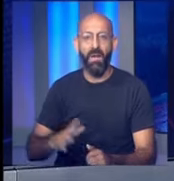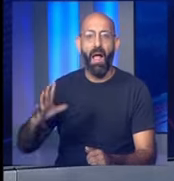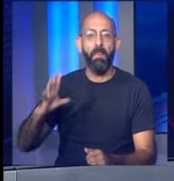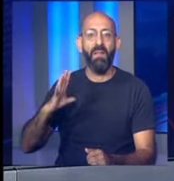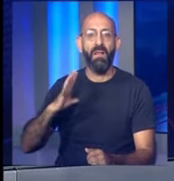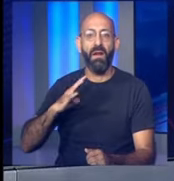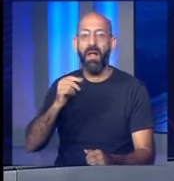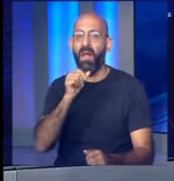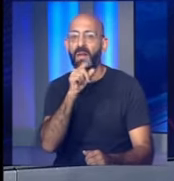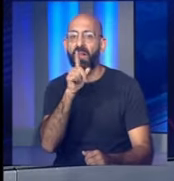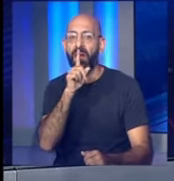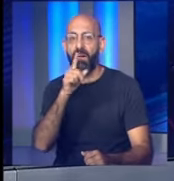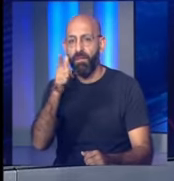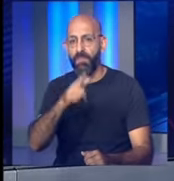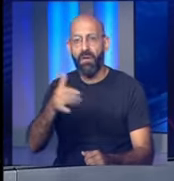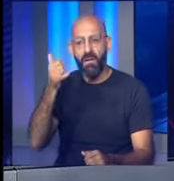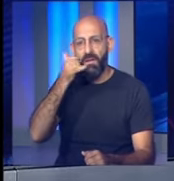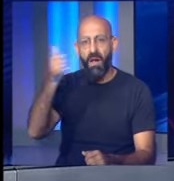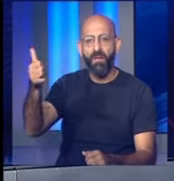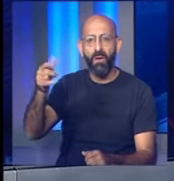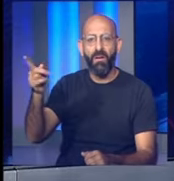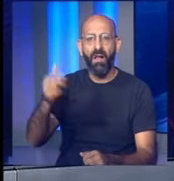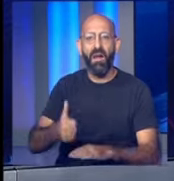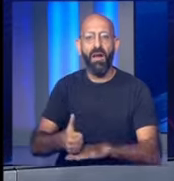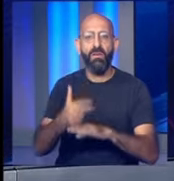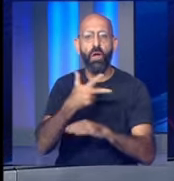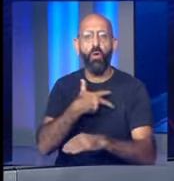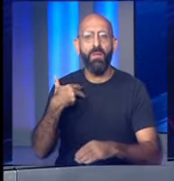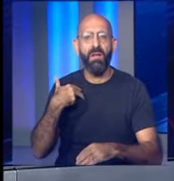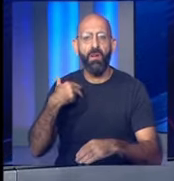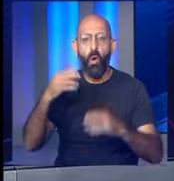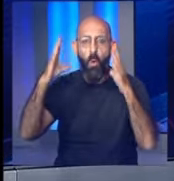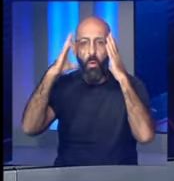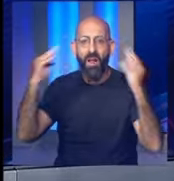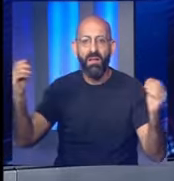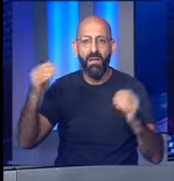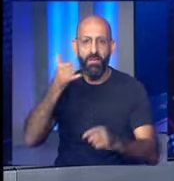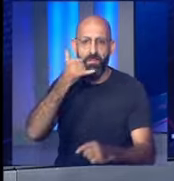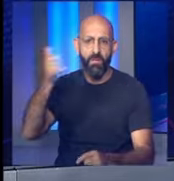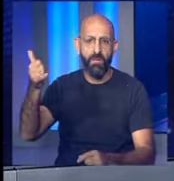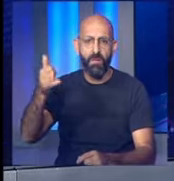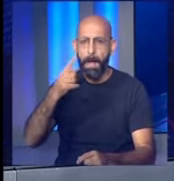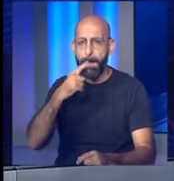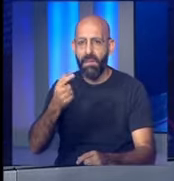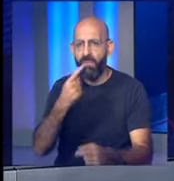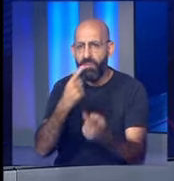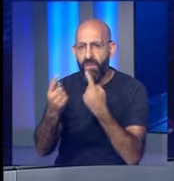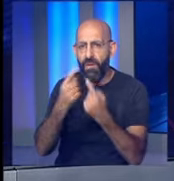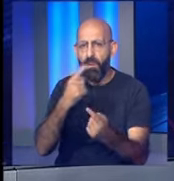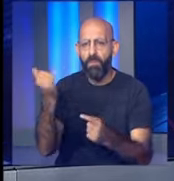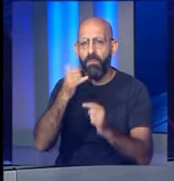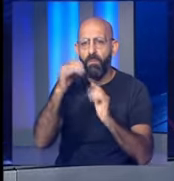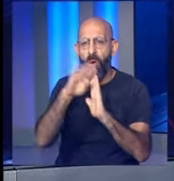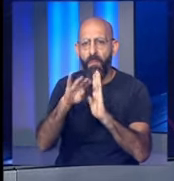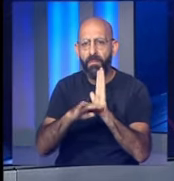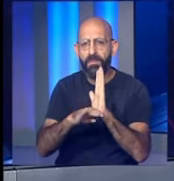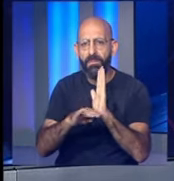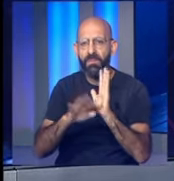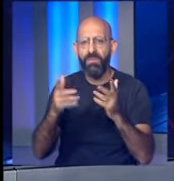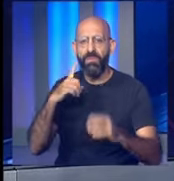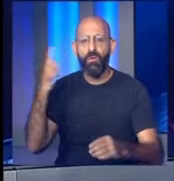أعلن الديوان الأميري أن أمير قطر الشيخ تميم بن حمد آل ثاني تلقى اتصالا هاتفيا من رئيس الوزراء